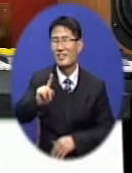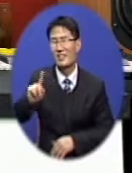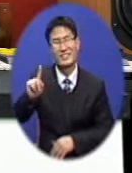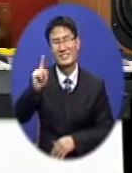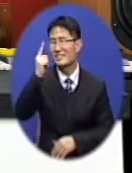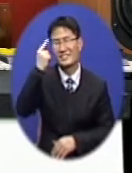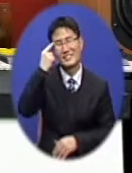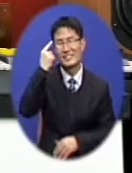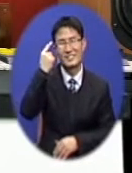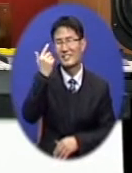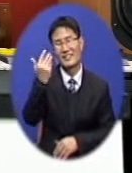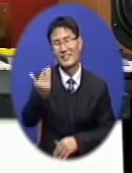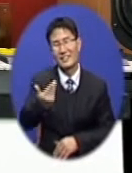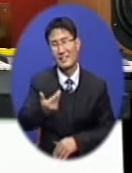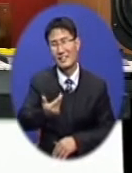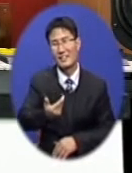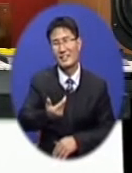무엇인가